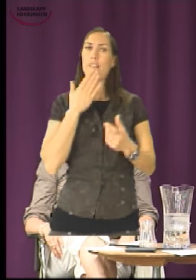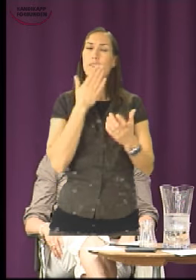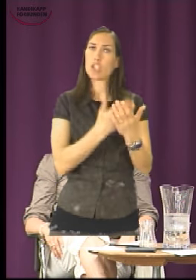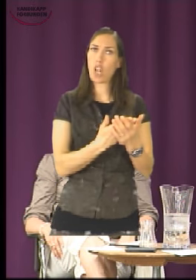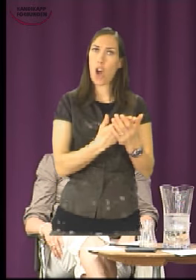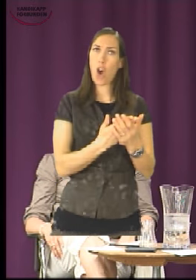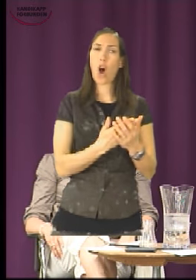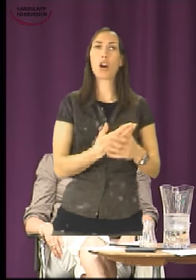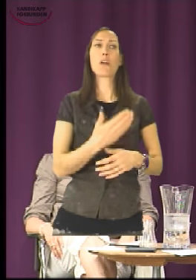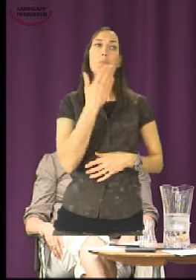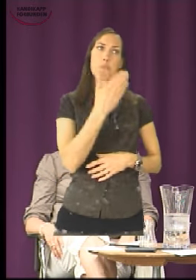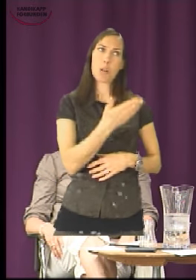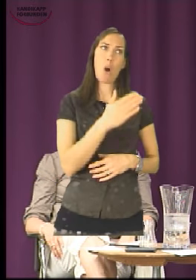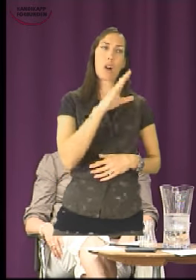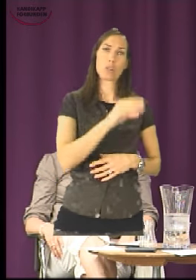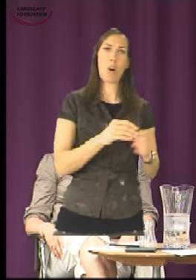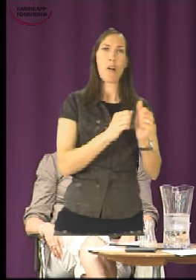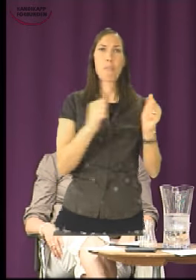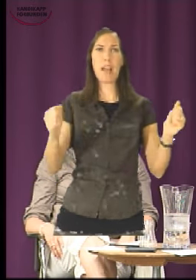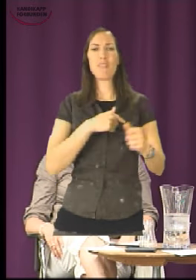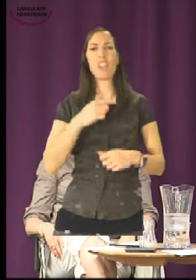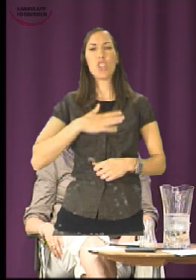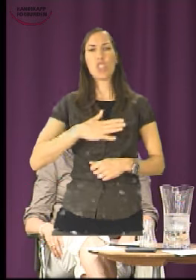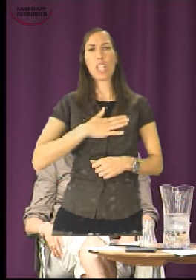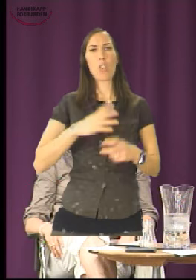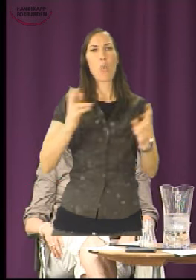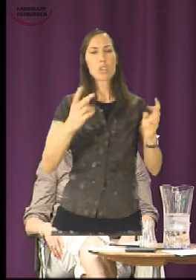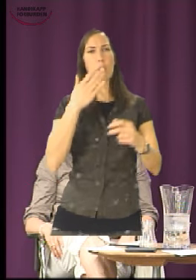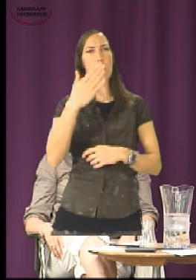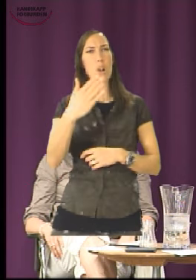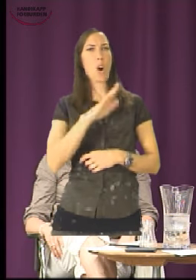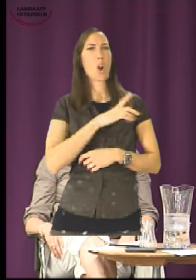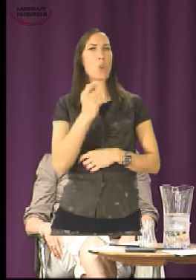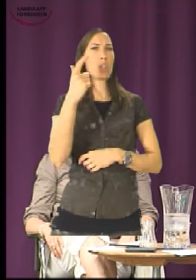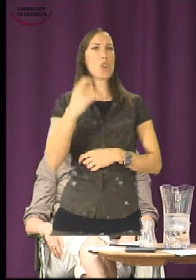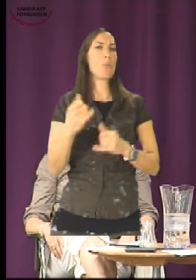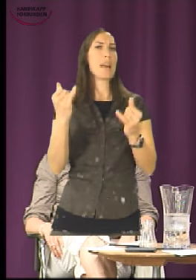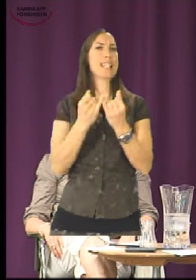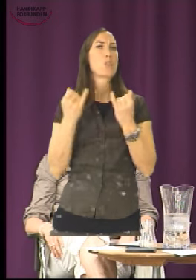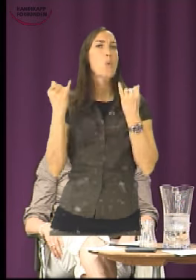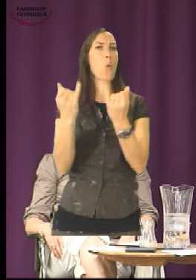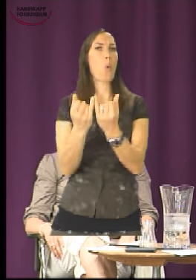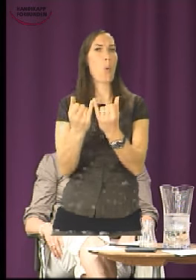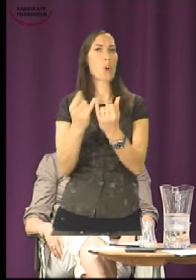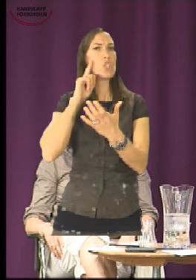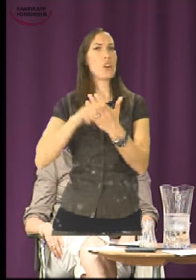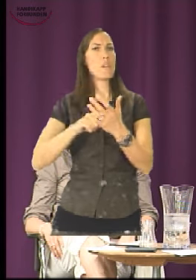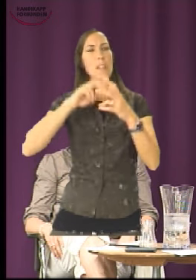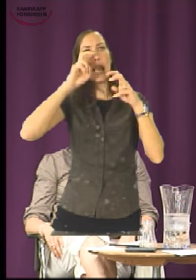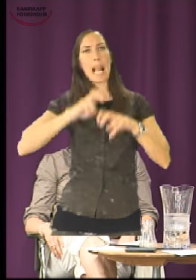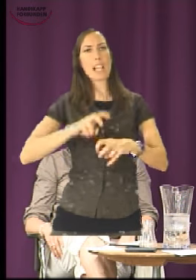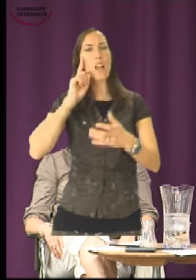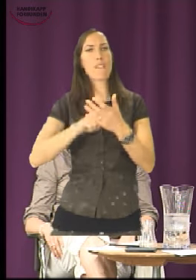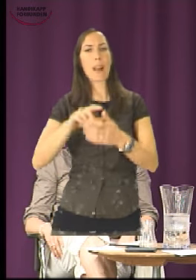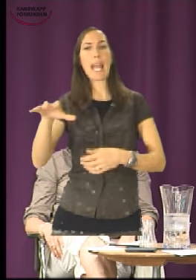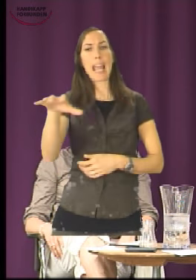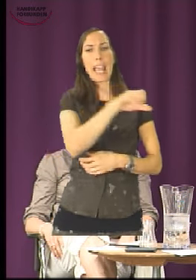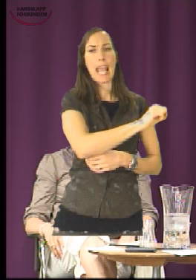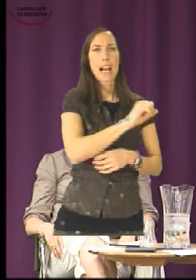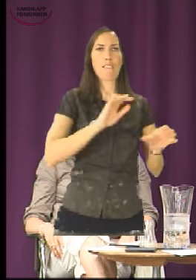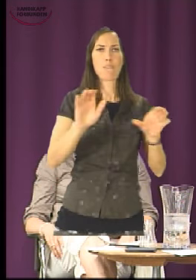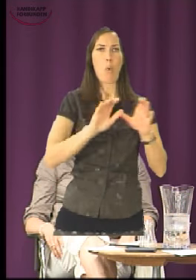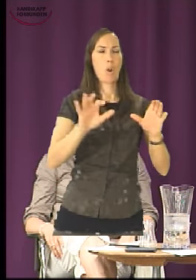väl vitt, men vi tror att det skulle vara bra att ha någon typ av institution som granskar hela vårdens system.